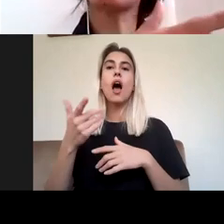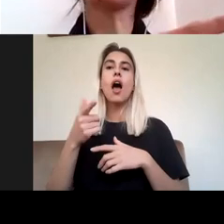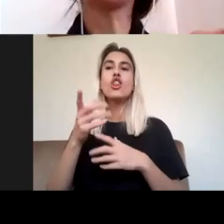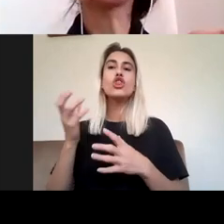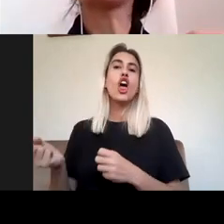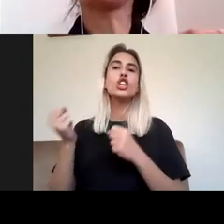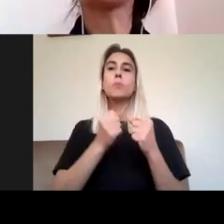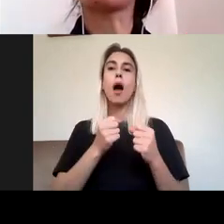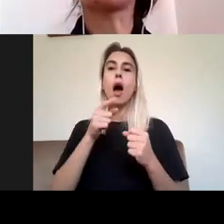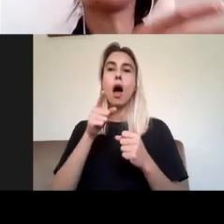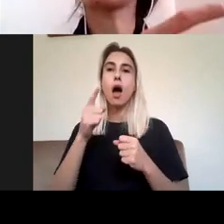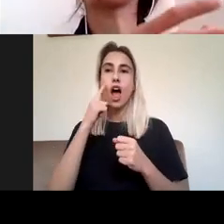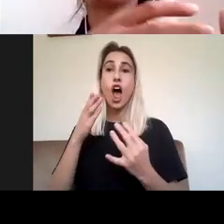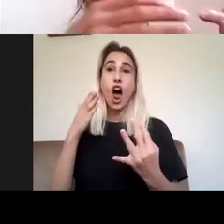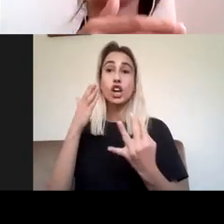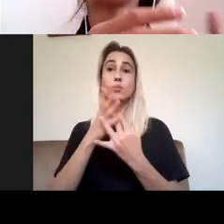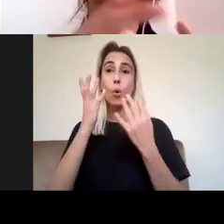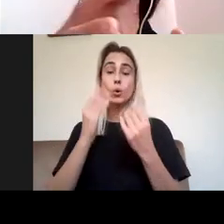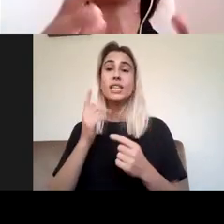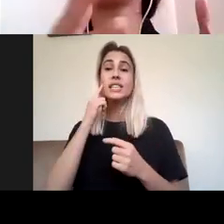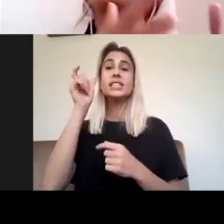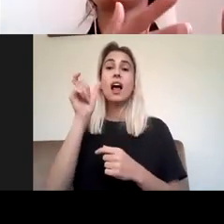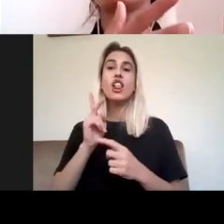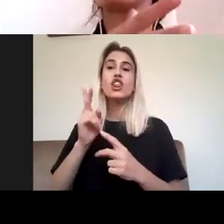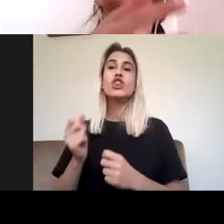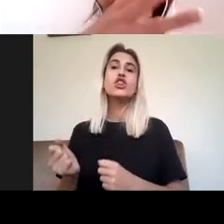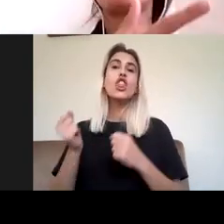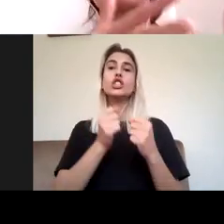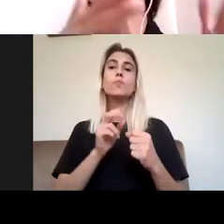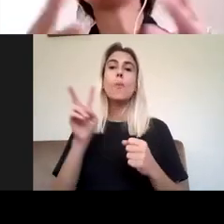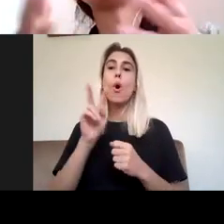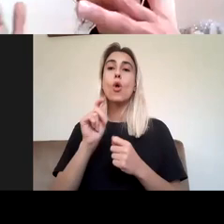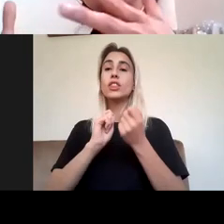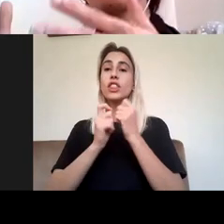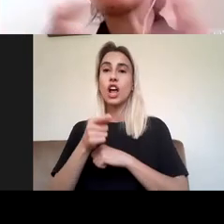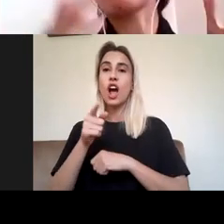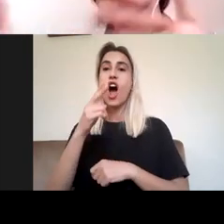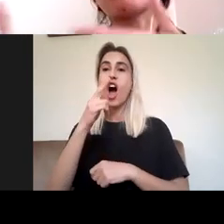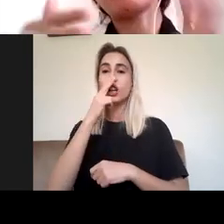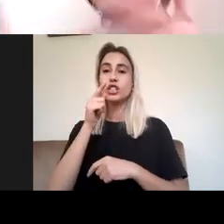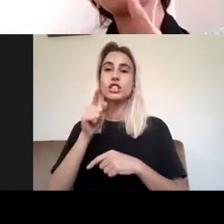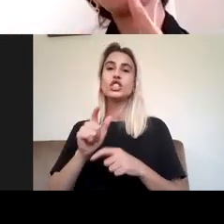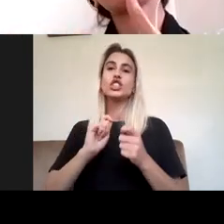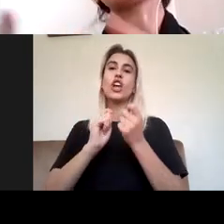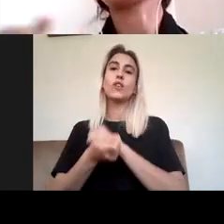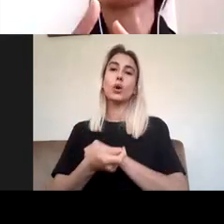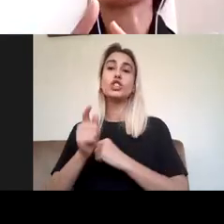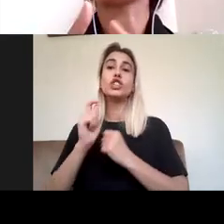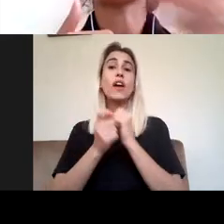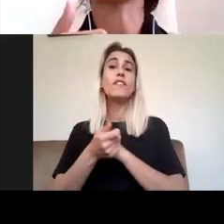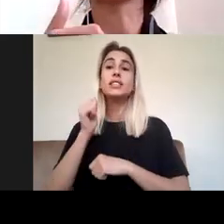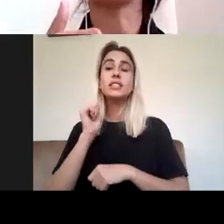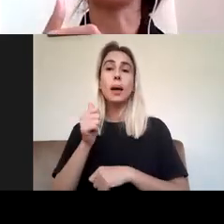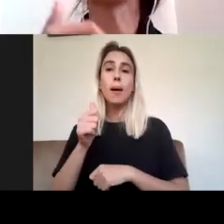erişim sağladığınız andan itibaren insanların taşıma modlarını değiştirme alışkanlığını çeviriyorsunuz. Çevirdiğiniz andan itibaren